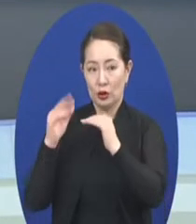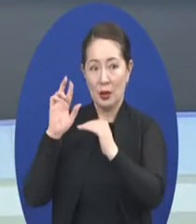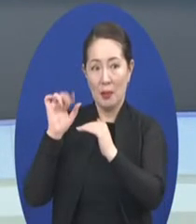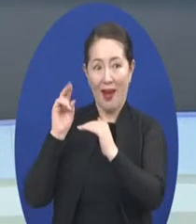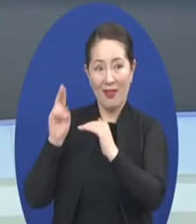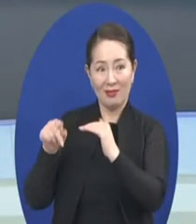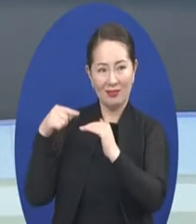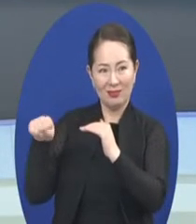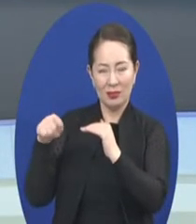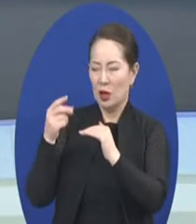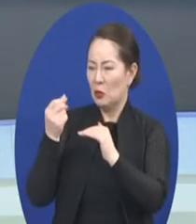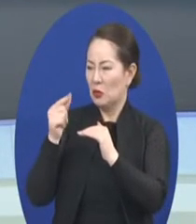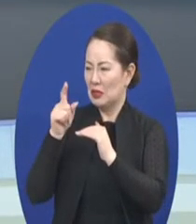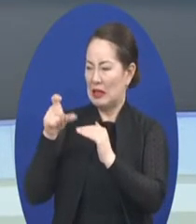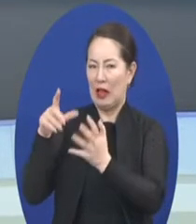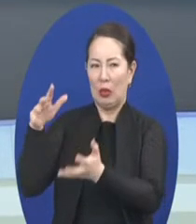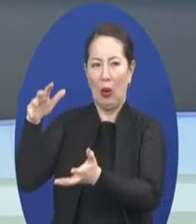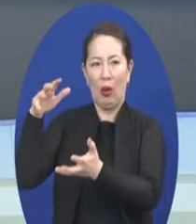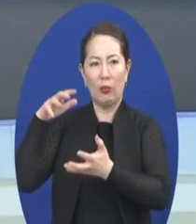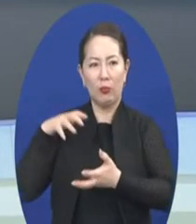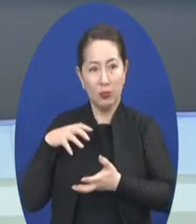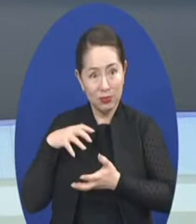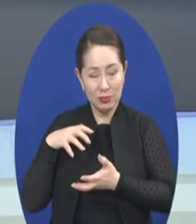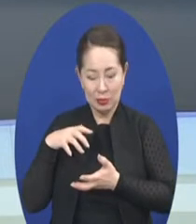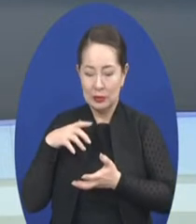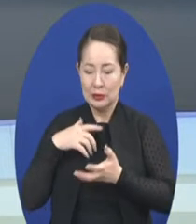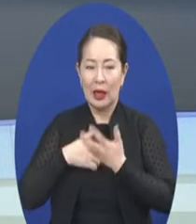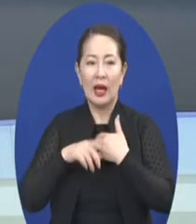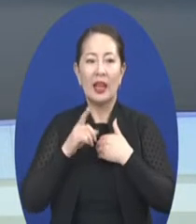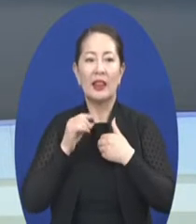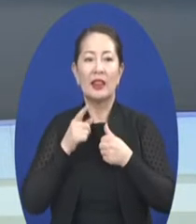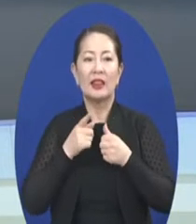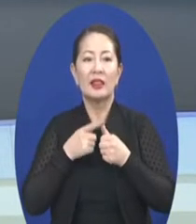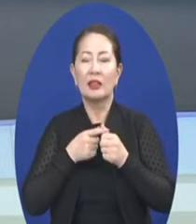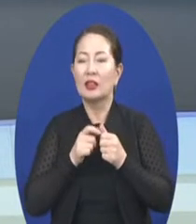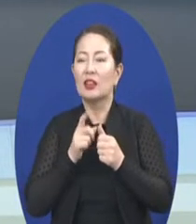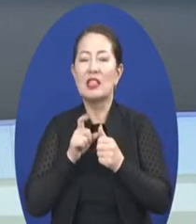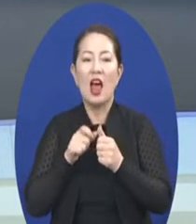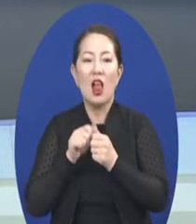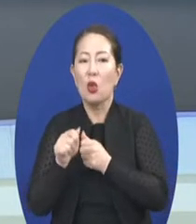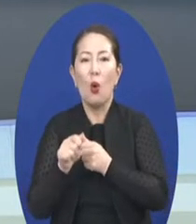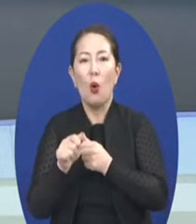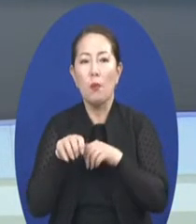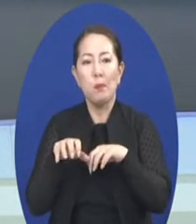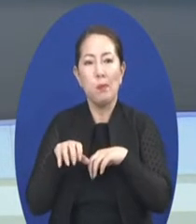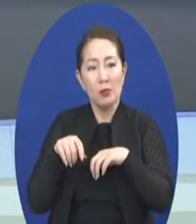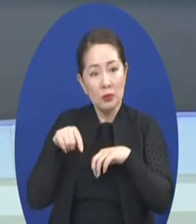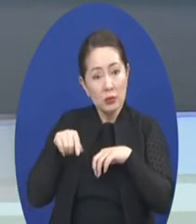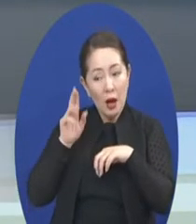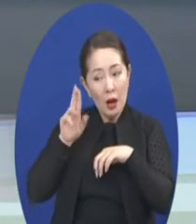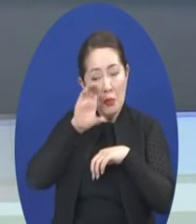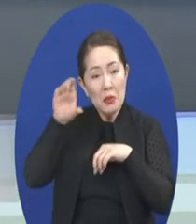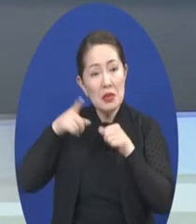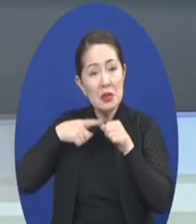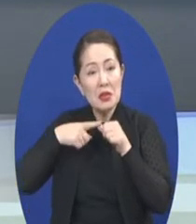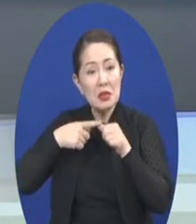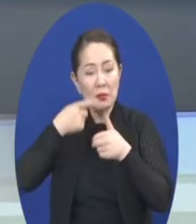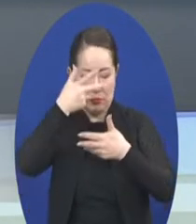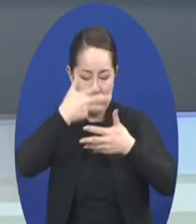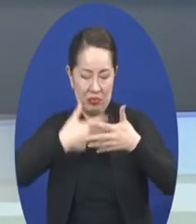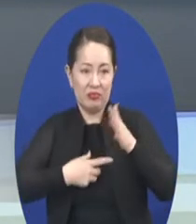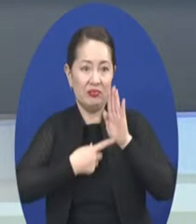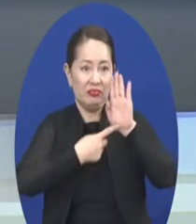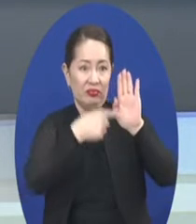Хөгжлийн банк нэгнээс их хэмжээний зээл аваад эргэж төлөөгүй компани нэрс олон нийтэд ил болсон. Цаг хугацаа цаашдаа Хөгжлийн банкны